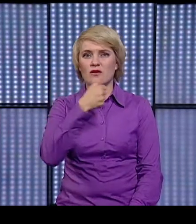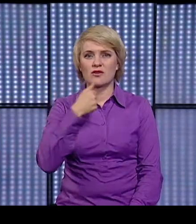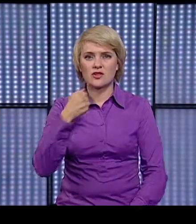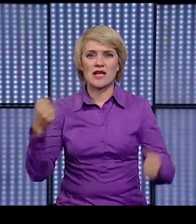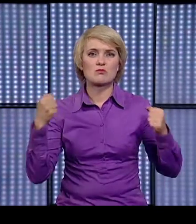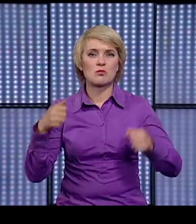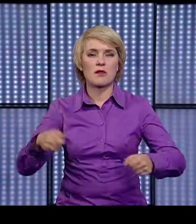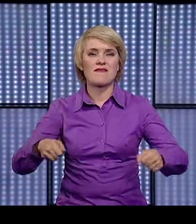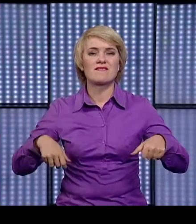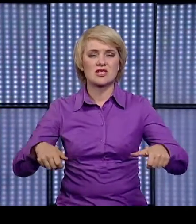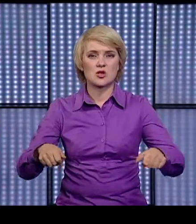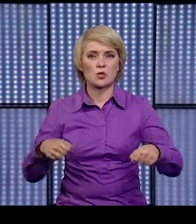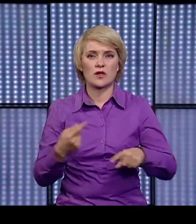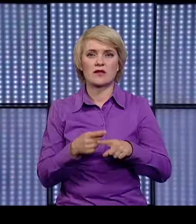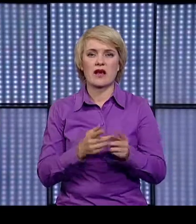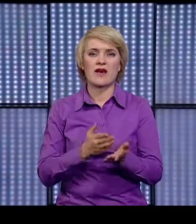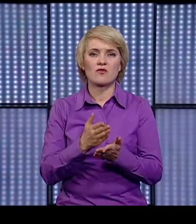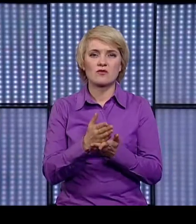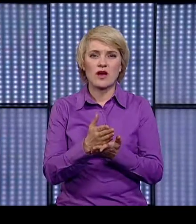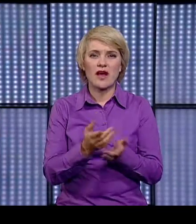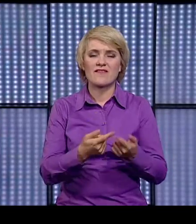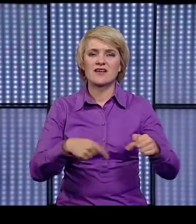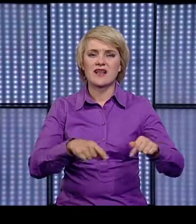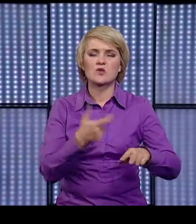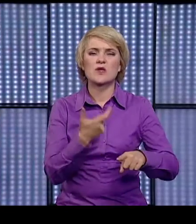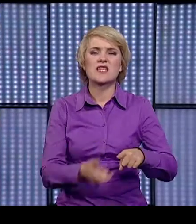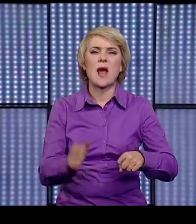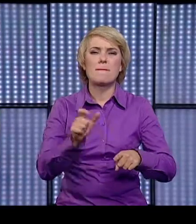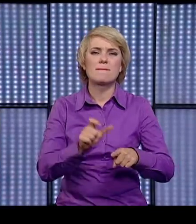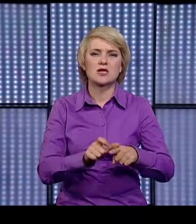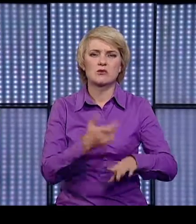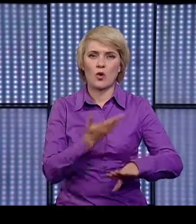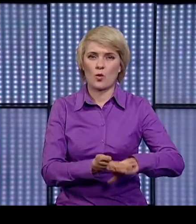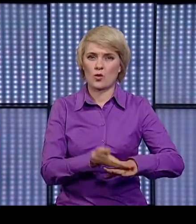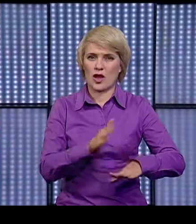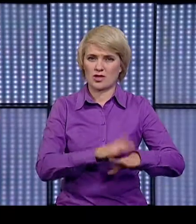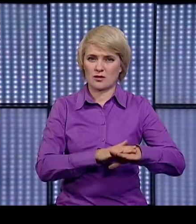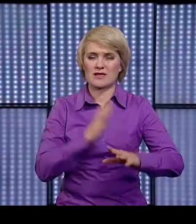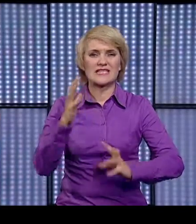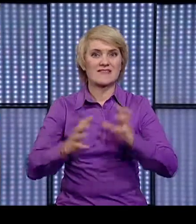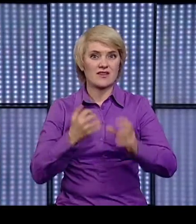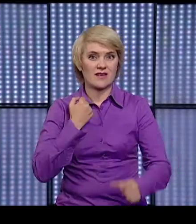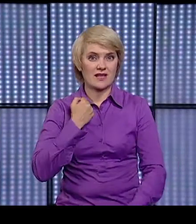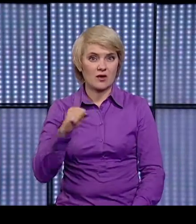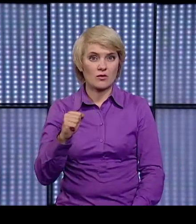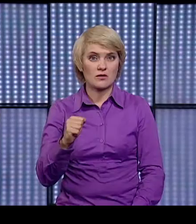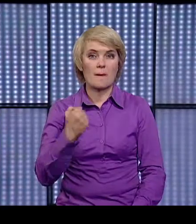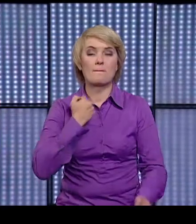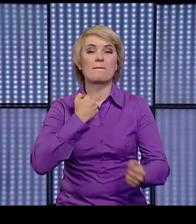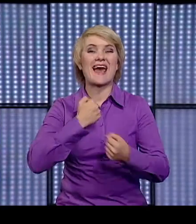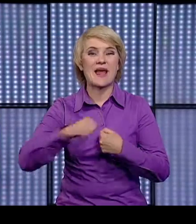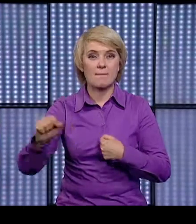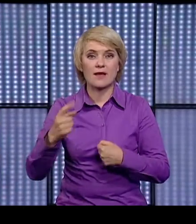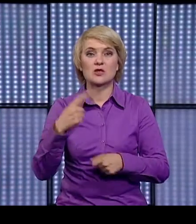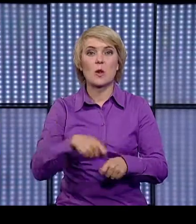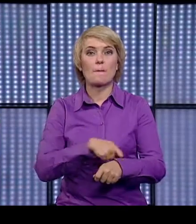спортсмен-візочник з Миколаєва, що виступає у класі з найбільшою важкістю уражень, зі світовим рекордом переміг на 100-метрівці на спині. Тепер